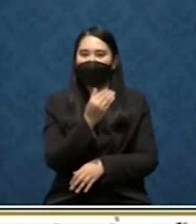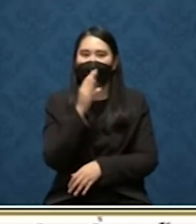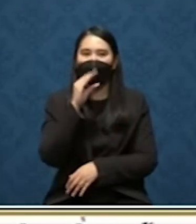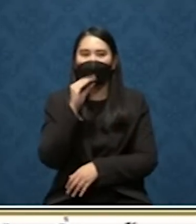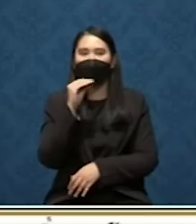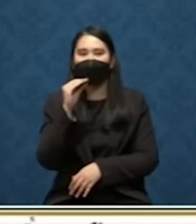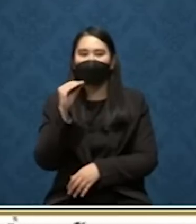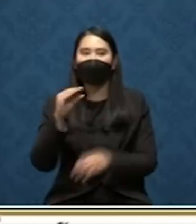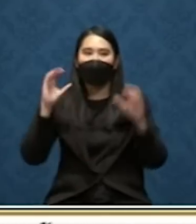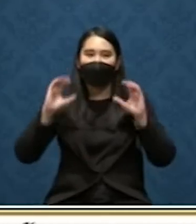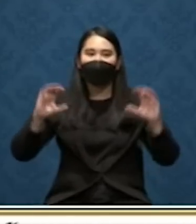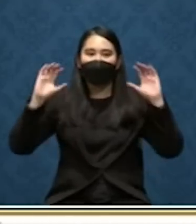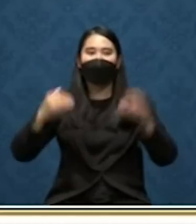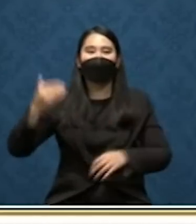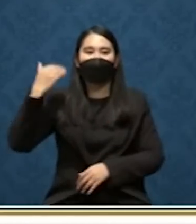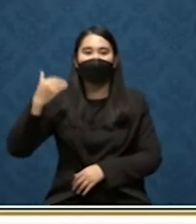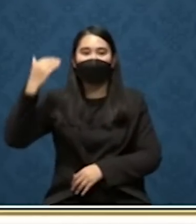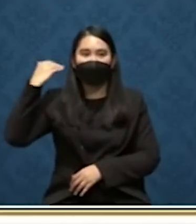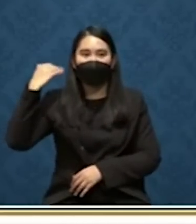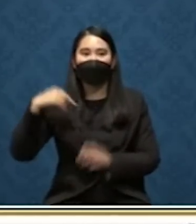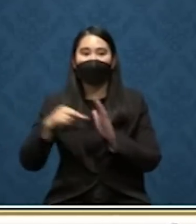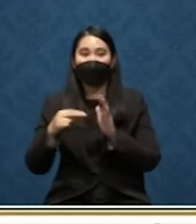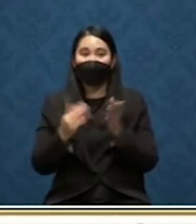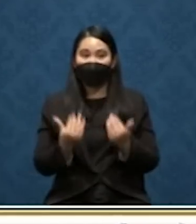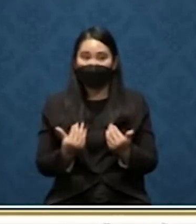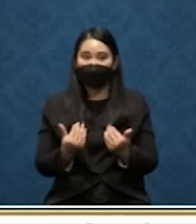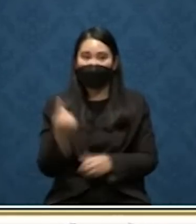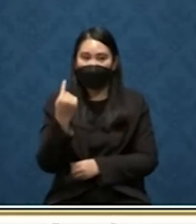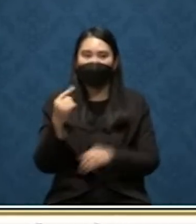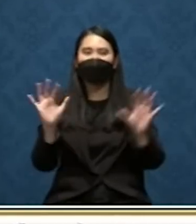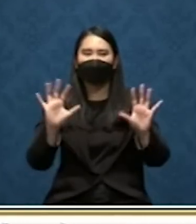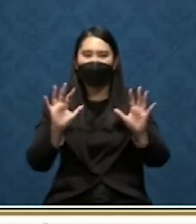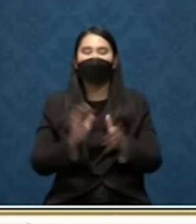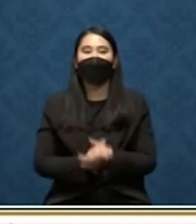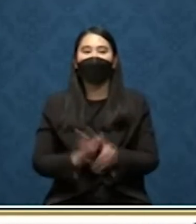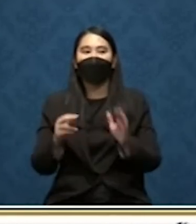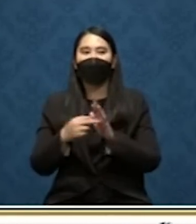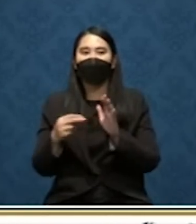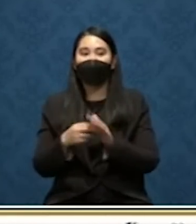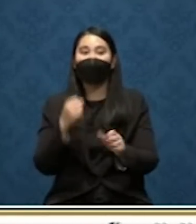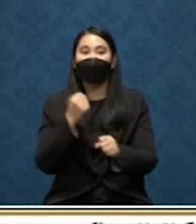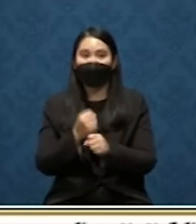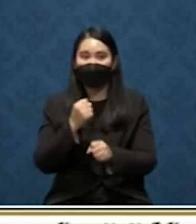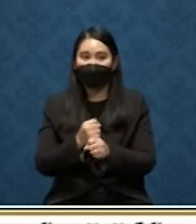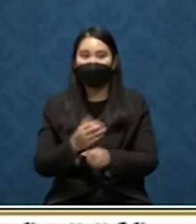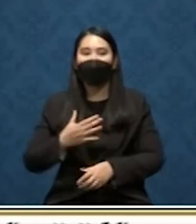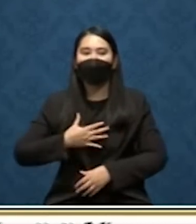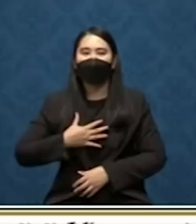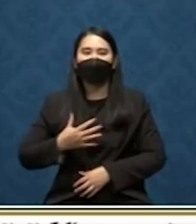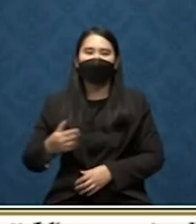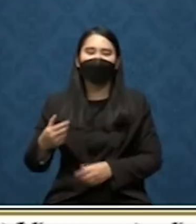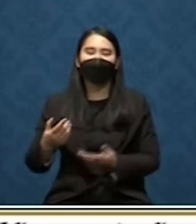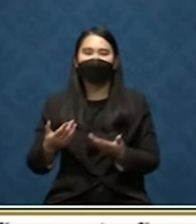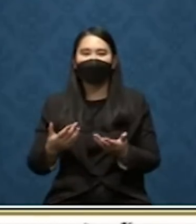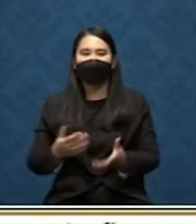ผ่านมาลายรฐบา หลายยุคไมใช่ มีHHมุคนี้หลายสิ่หายอย่างมทำสิ่ที่ท่านทำกัผมเนี่มัทำให